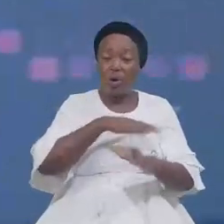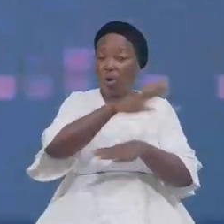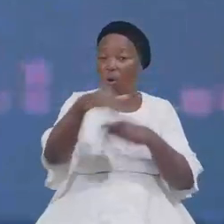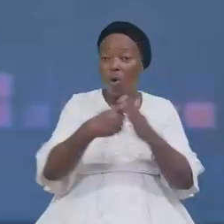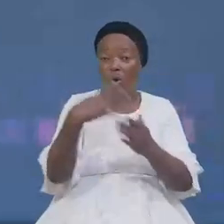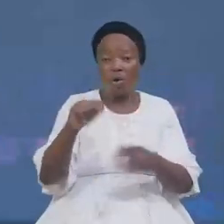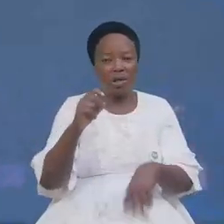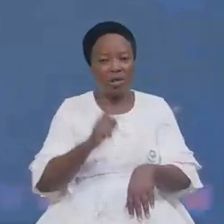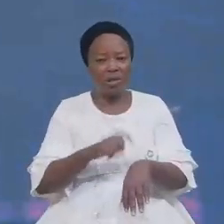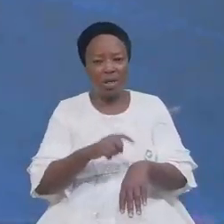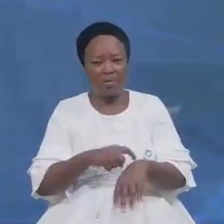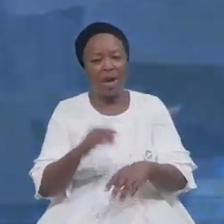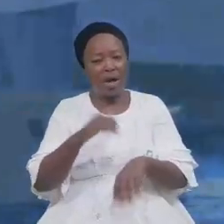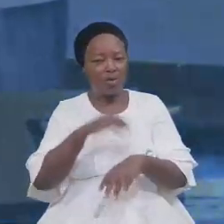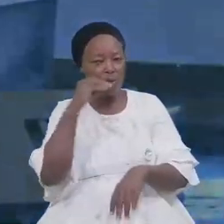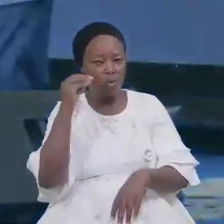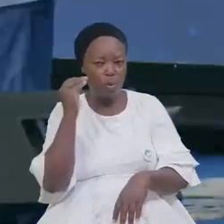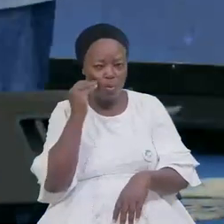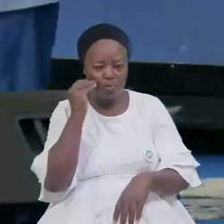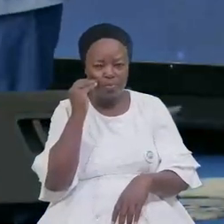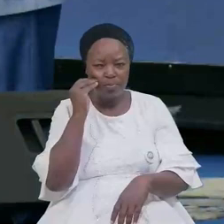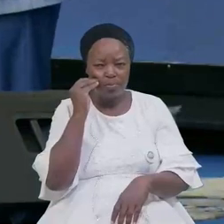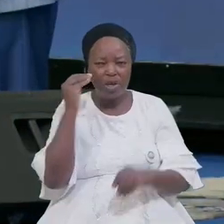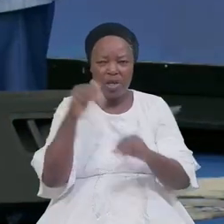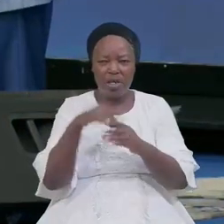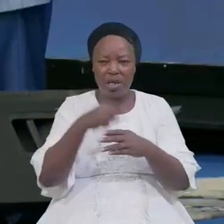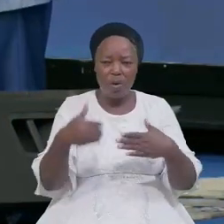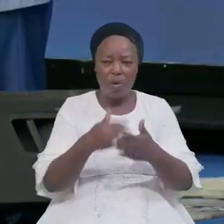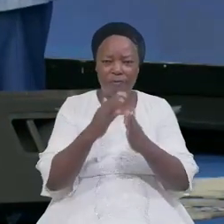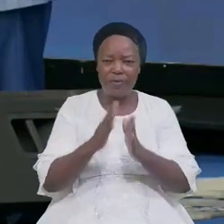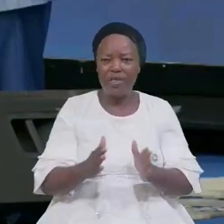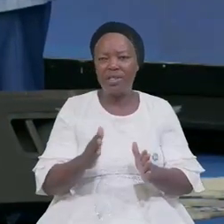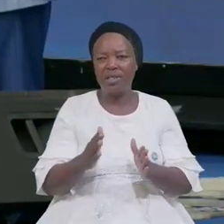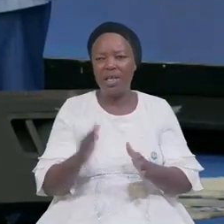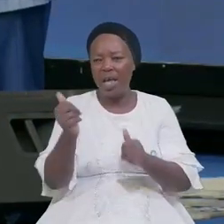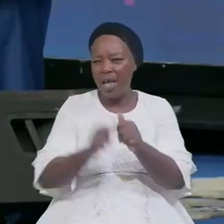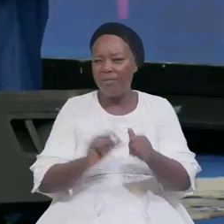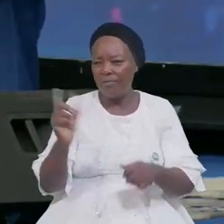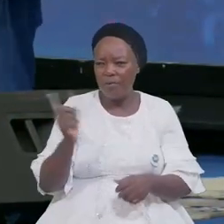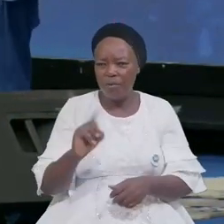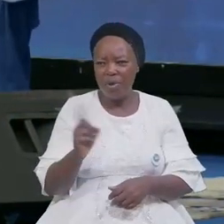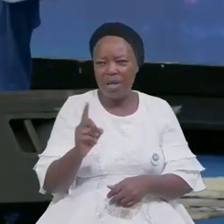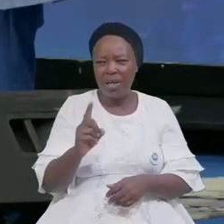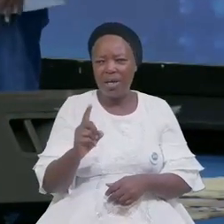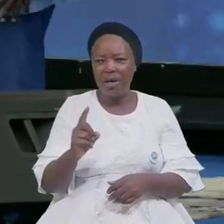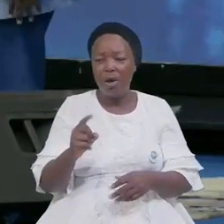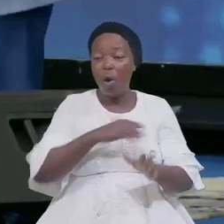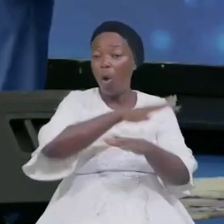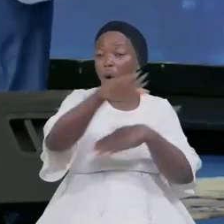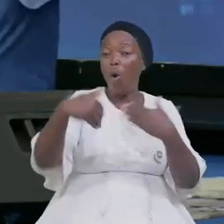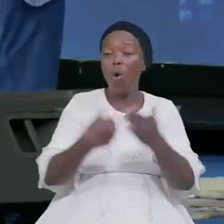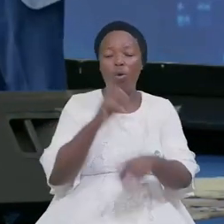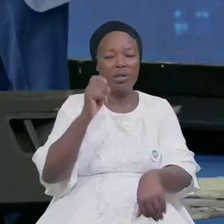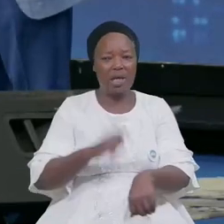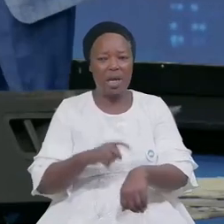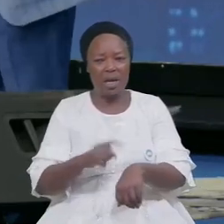à la maison, au bureau, partout se trouve, à tout moment,